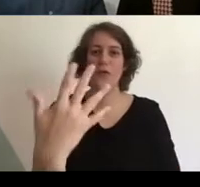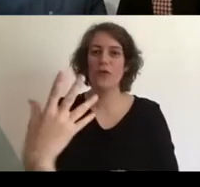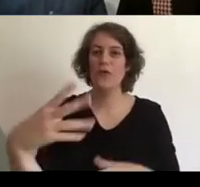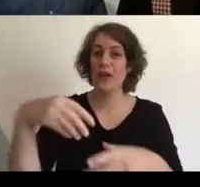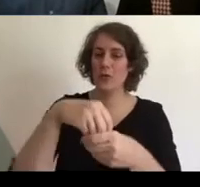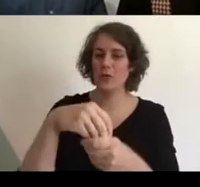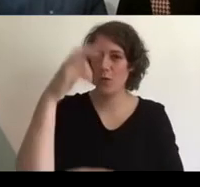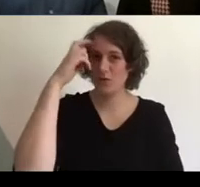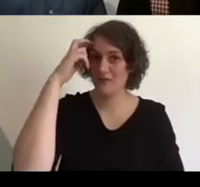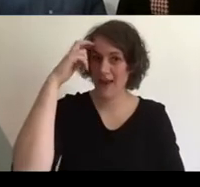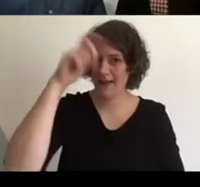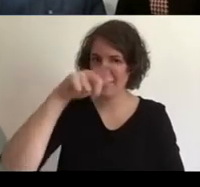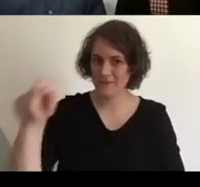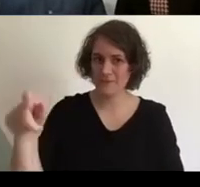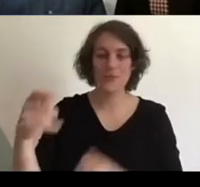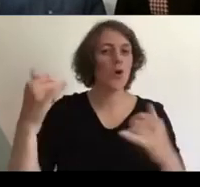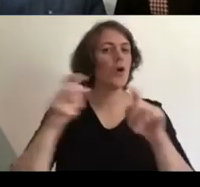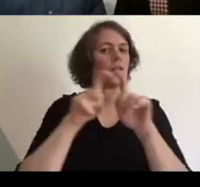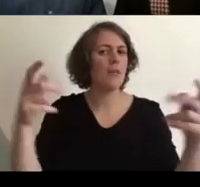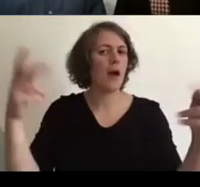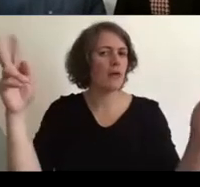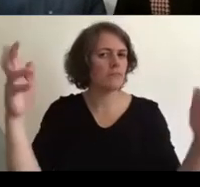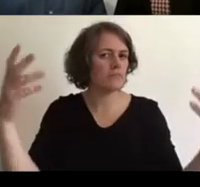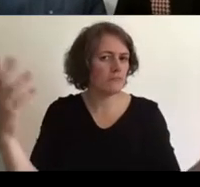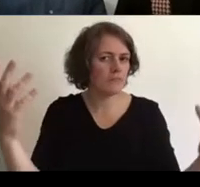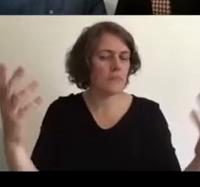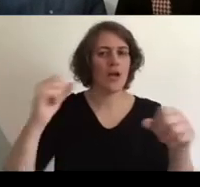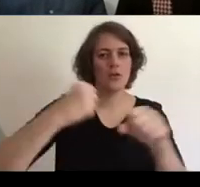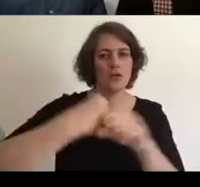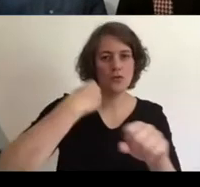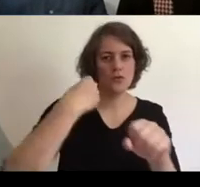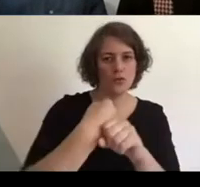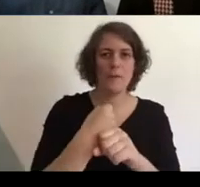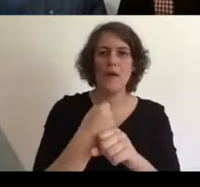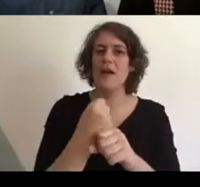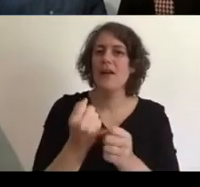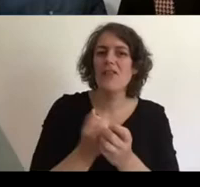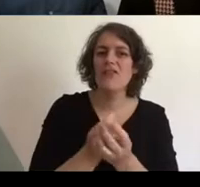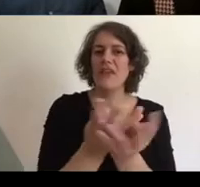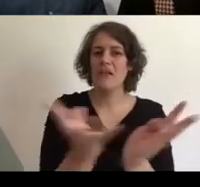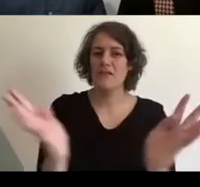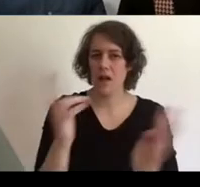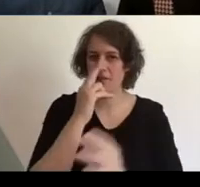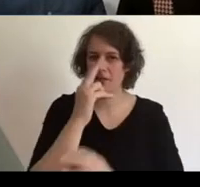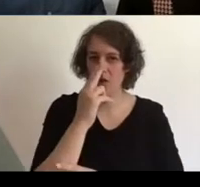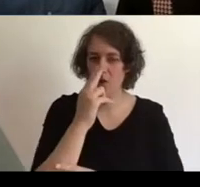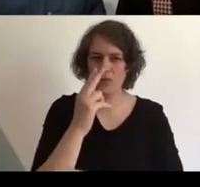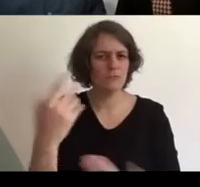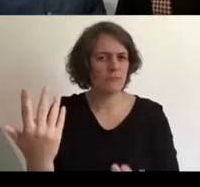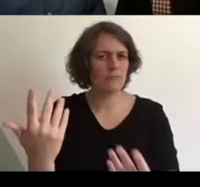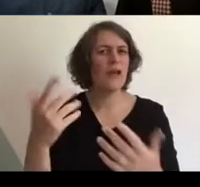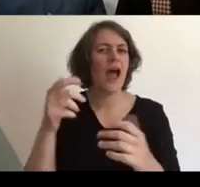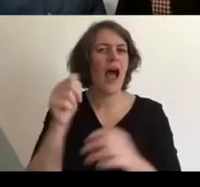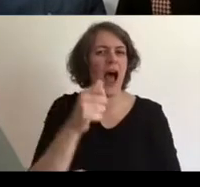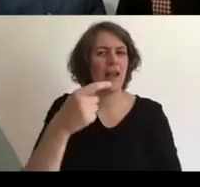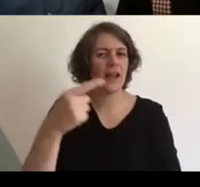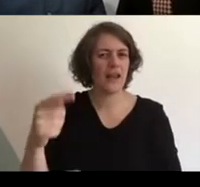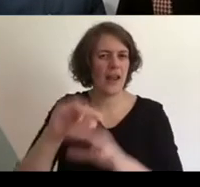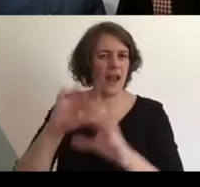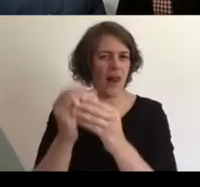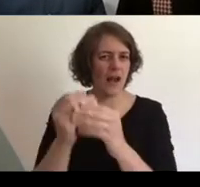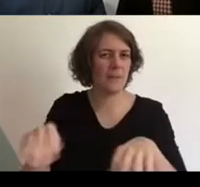Vielfalt im Job. Was bringt eigentlich das allgemeine Gleichbehandlungsgesetz, AGG? Ich denke, wir werden es